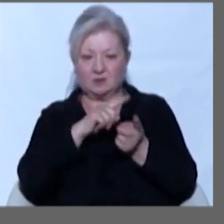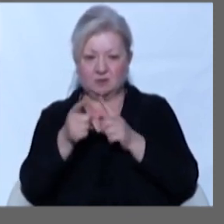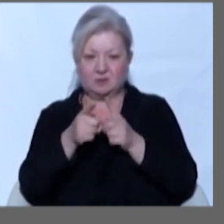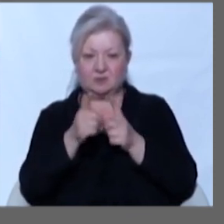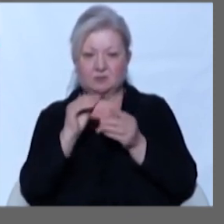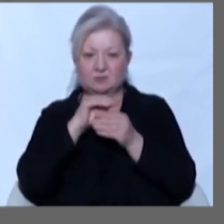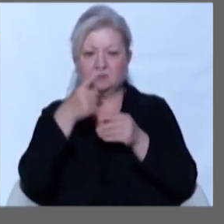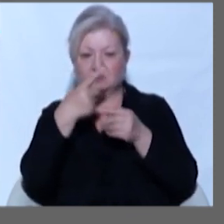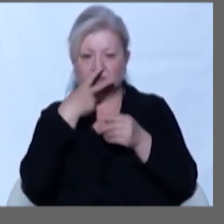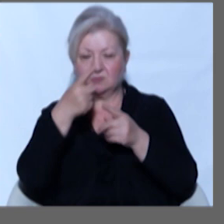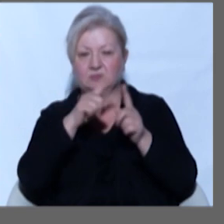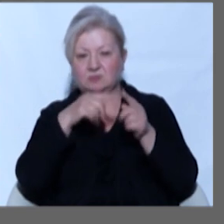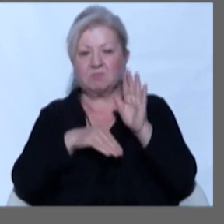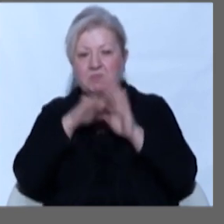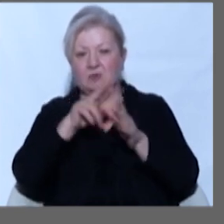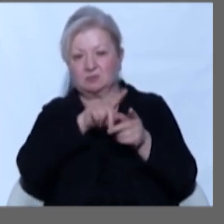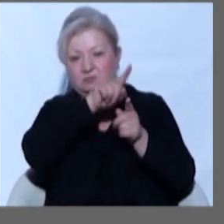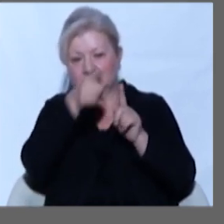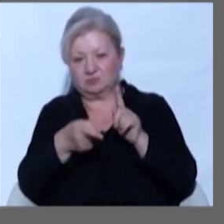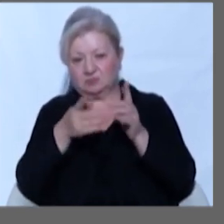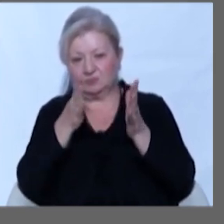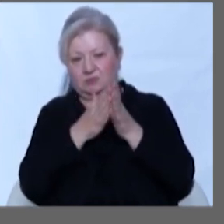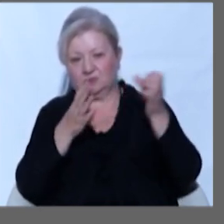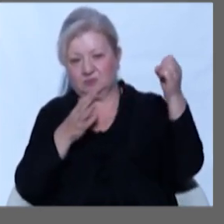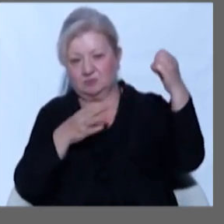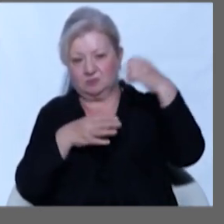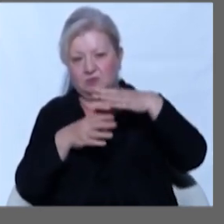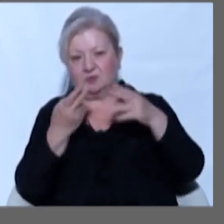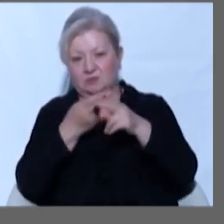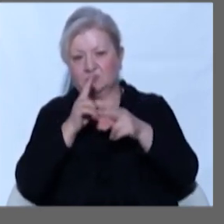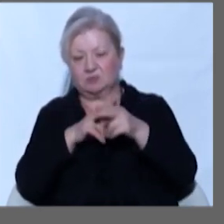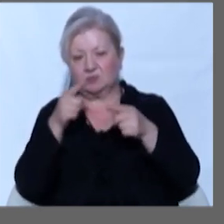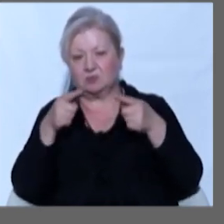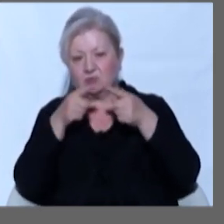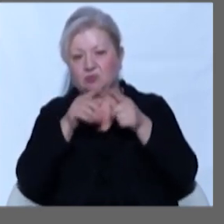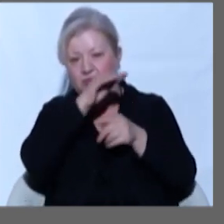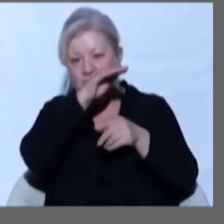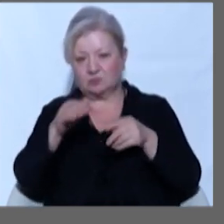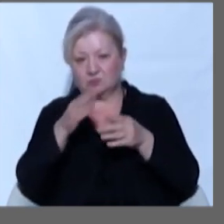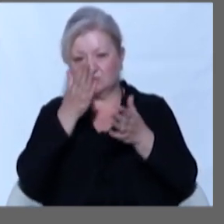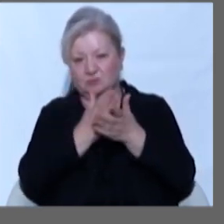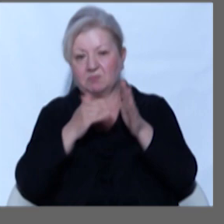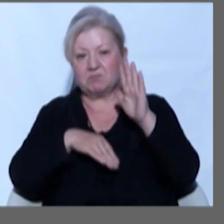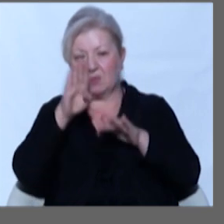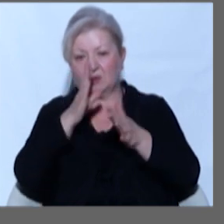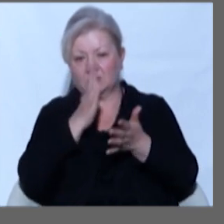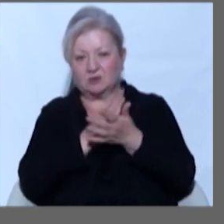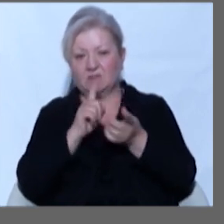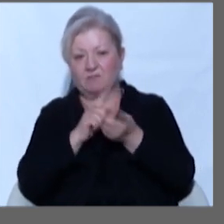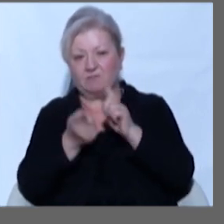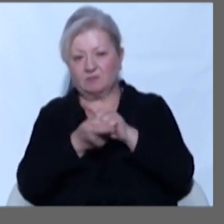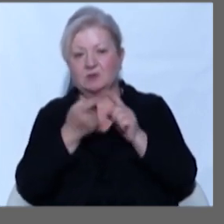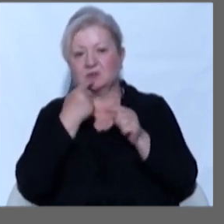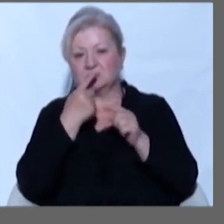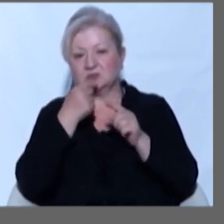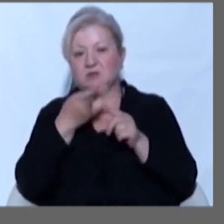ფერმა მეტად გარდატეხა სინათლე. მაშასადამე გარდატეხის კუთხე ის ფერისათვის გაცილებით მეტია ვიდრე წითლისათვის. ეს